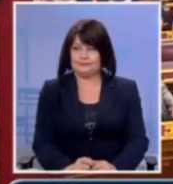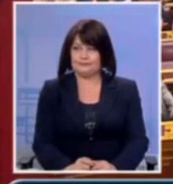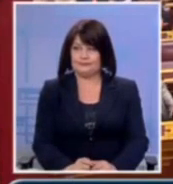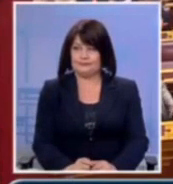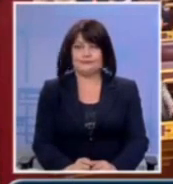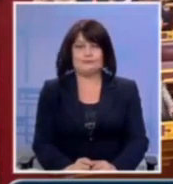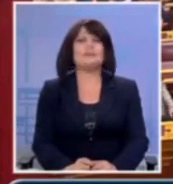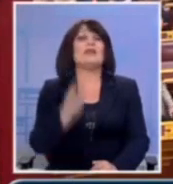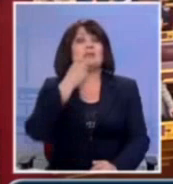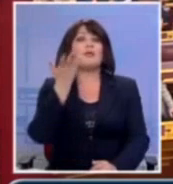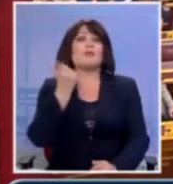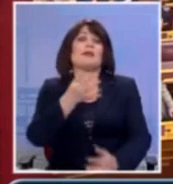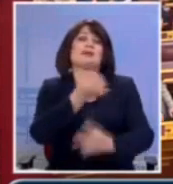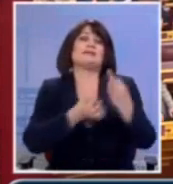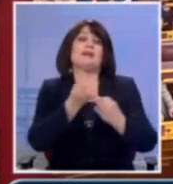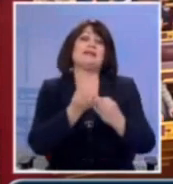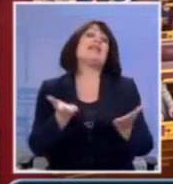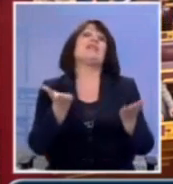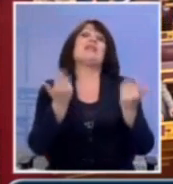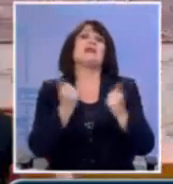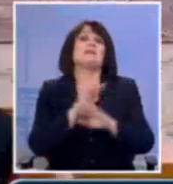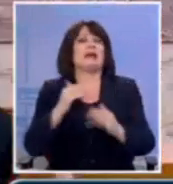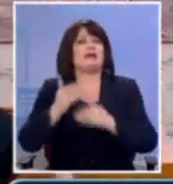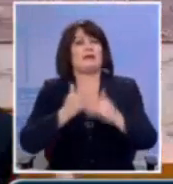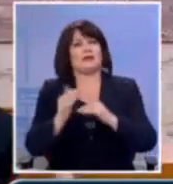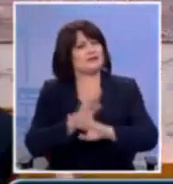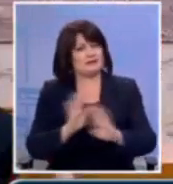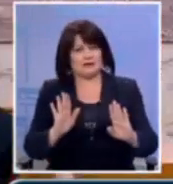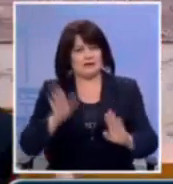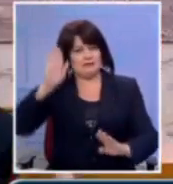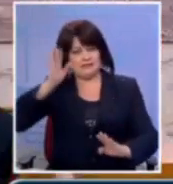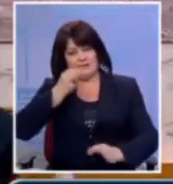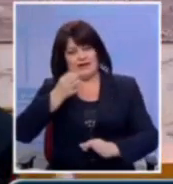Δεν έχετε το λόγο. Δεν υπάρχει τέτοια διαδικασία.